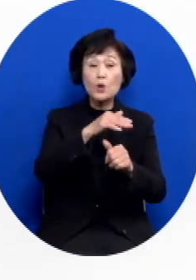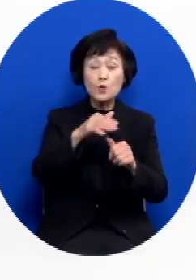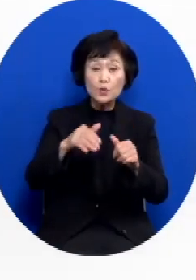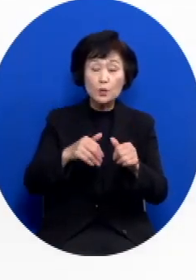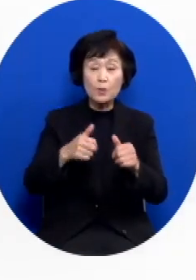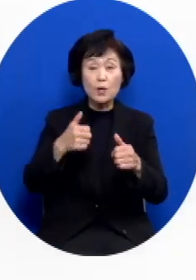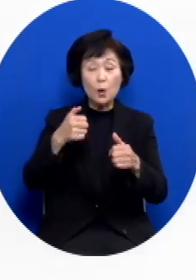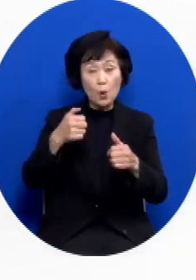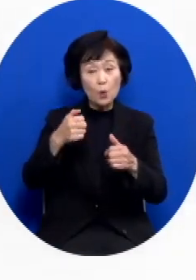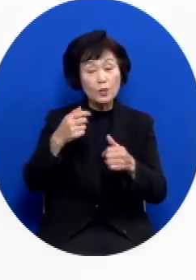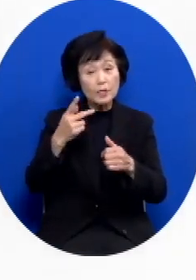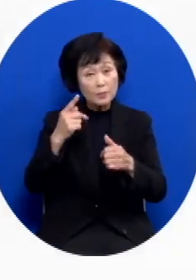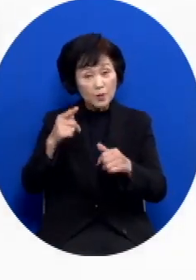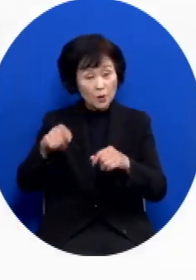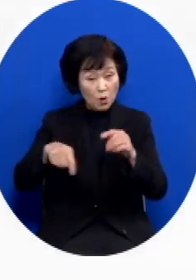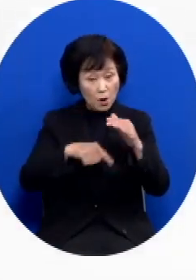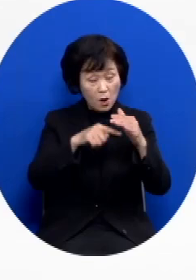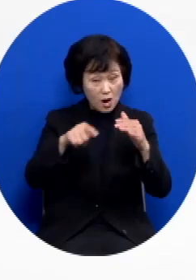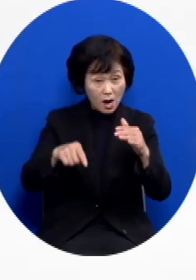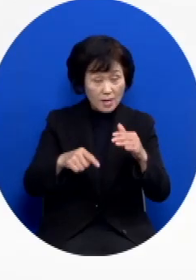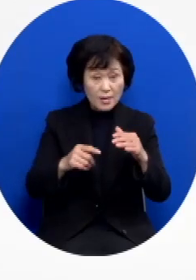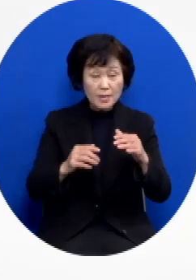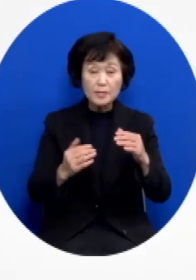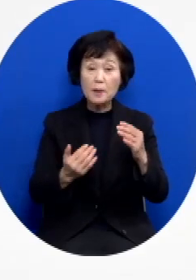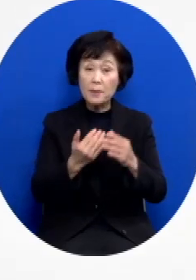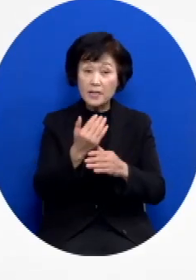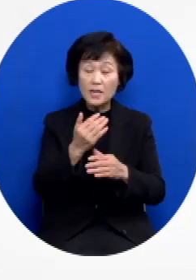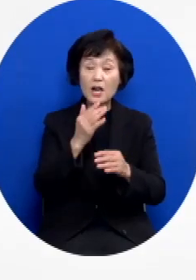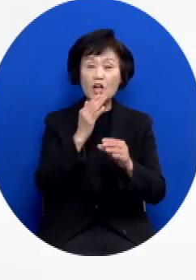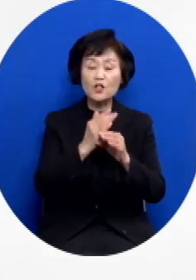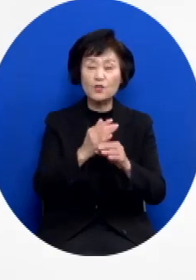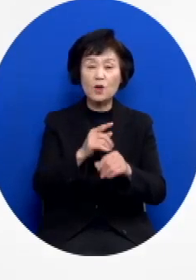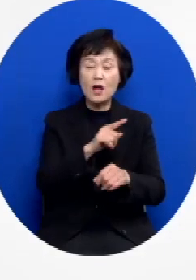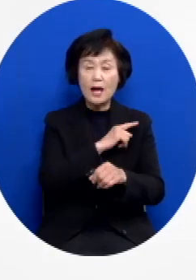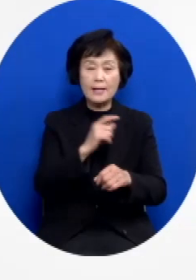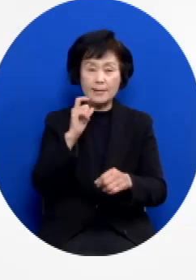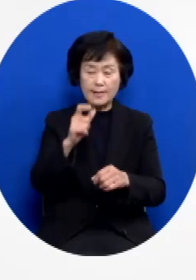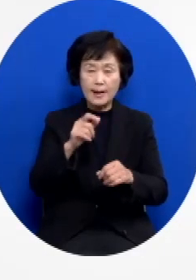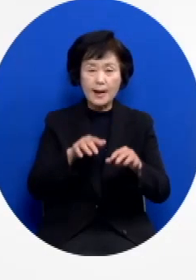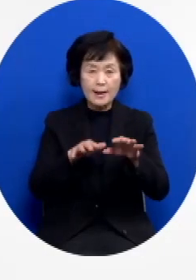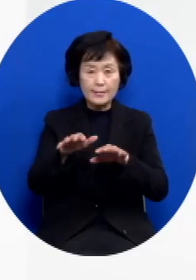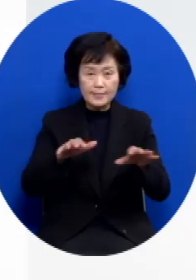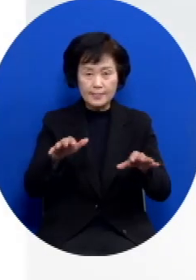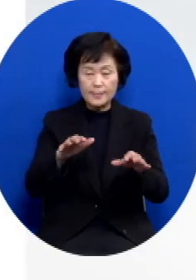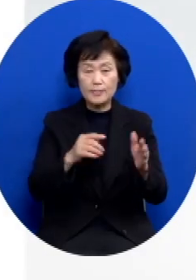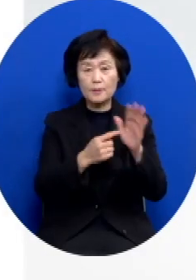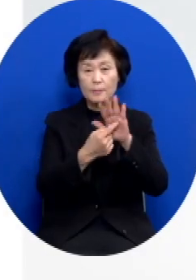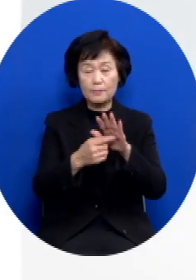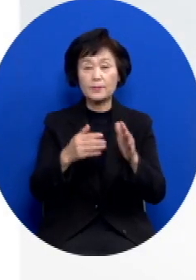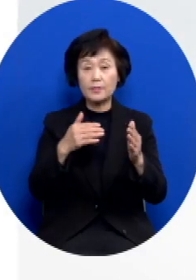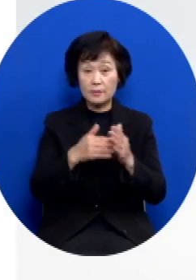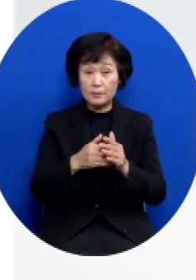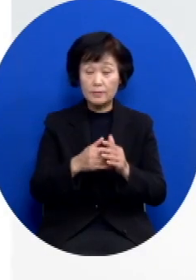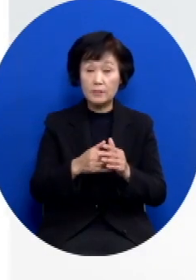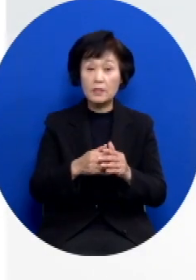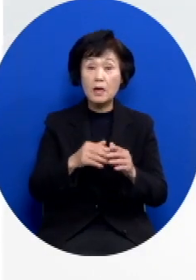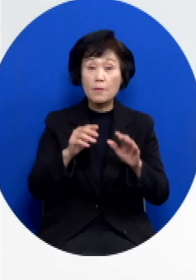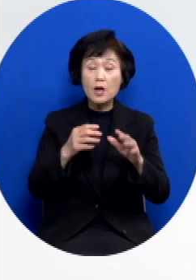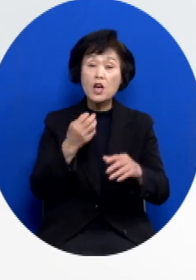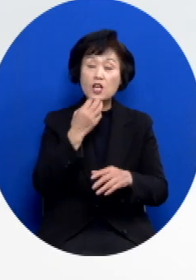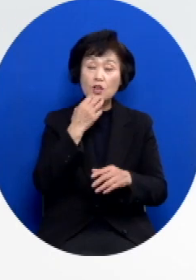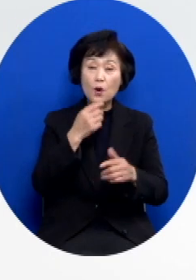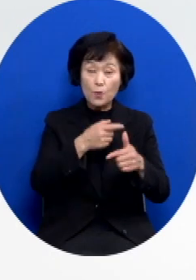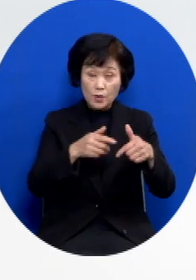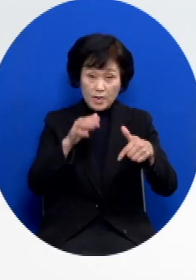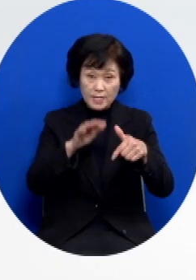50km 안에서 발생한 지진 가운데 가장 강력한 지진으로 확인됐습니다. 기상청은 오전 3시 기준으로 서울과